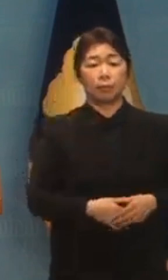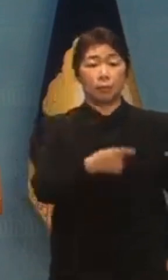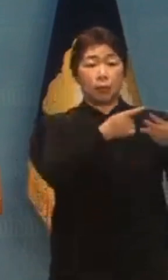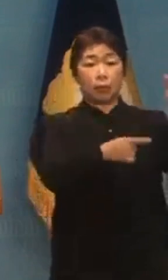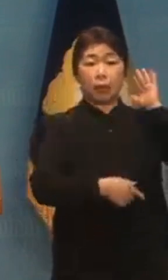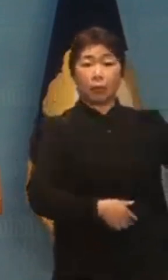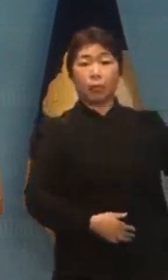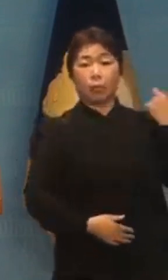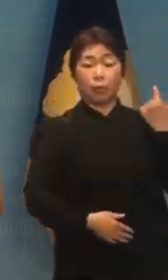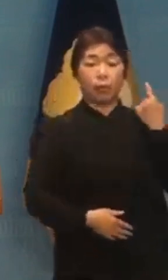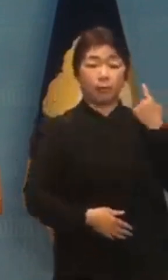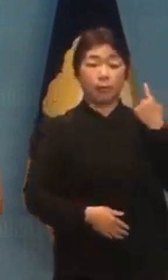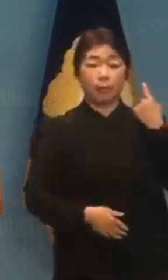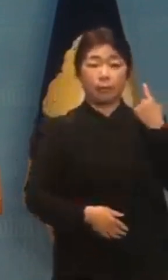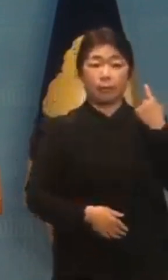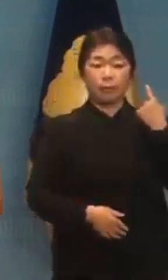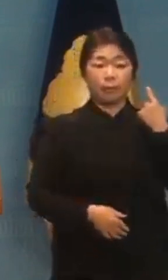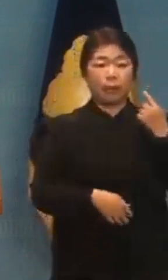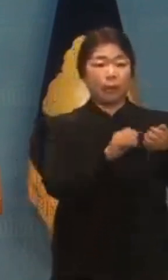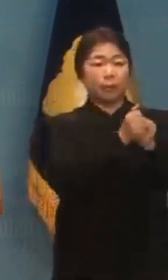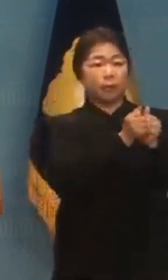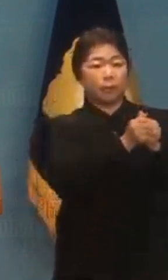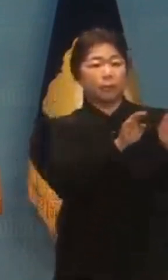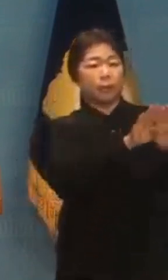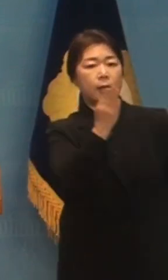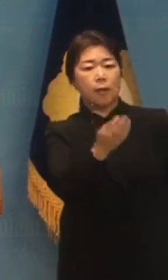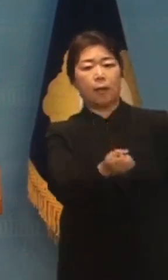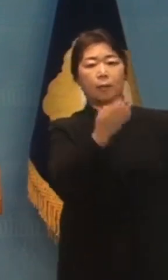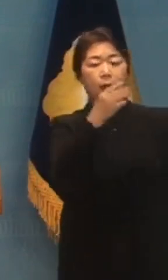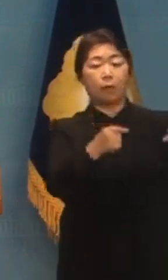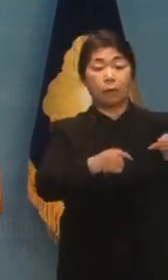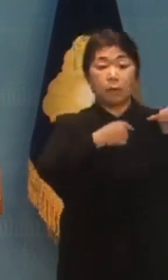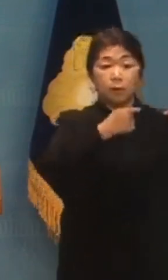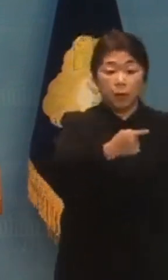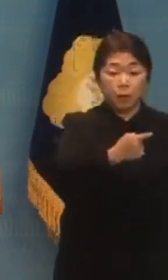윤석열 대통령은 어제 증시 개장식에 참석해